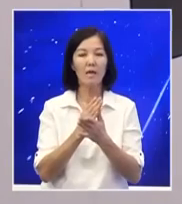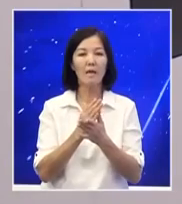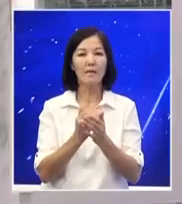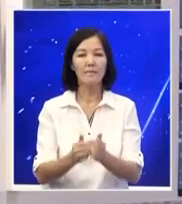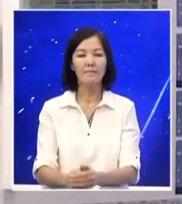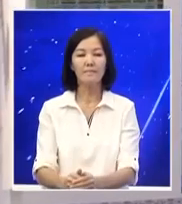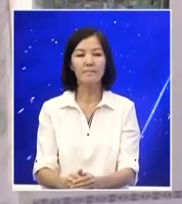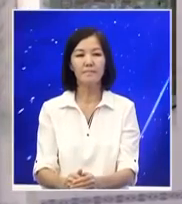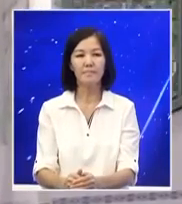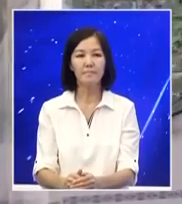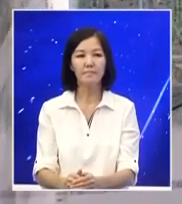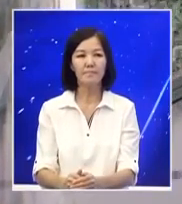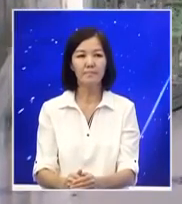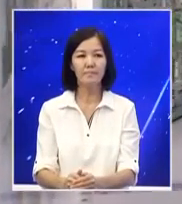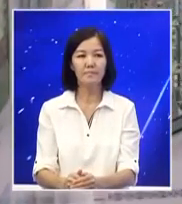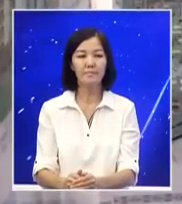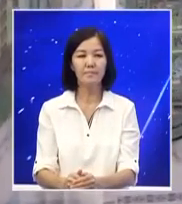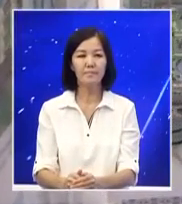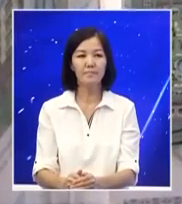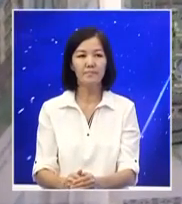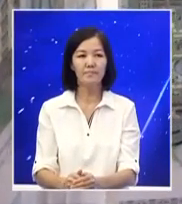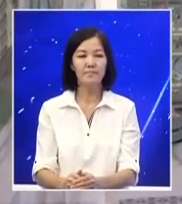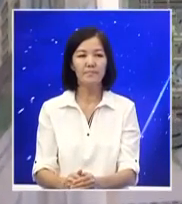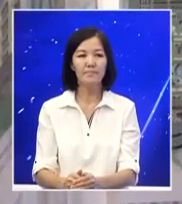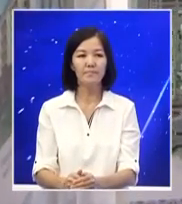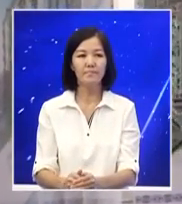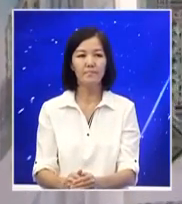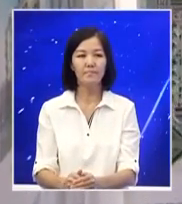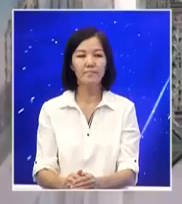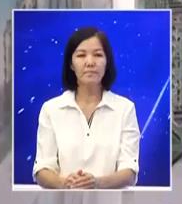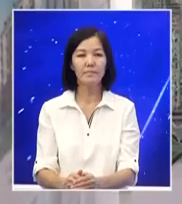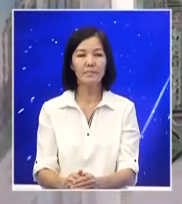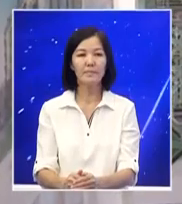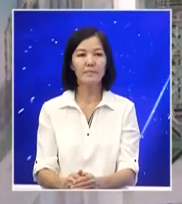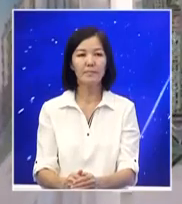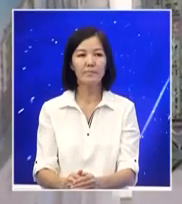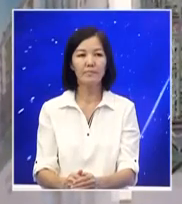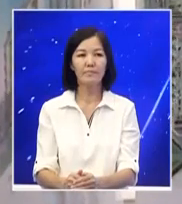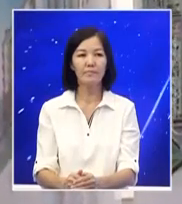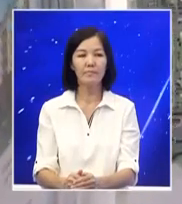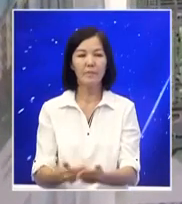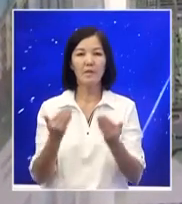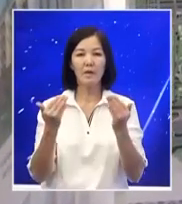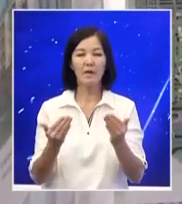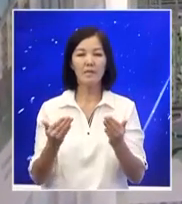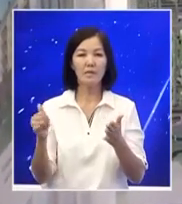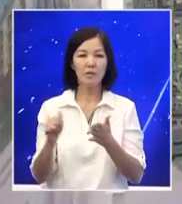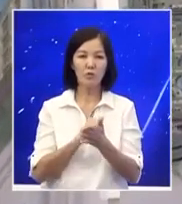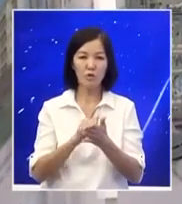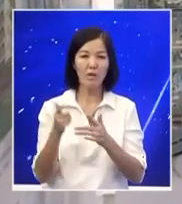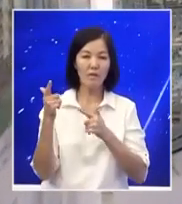жатыр. Но мы готовы, что документация, все готово. Сейчас уже. Биыл міне уже.